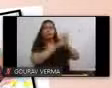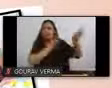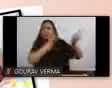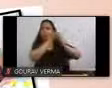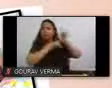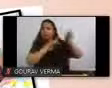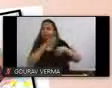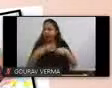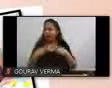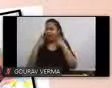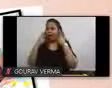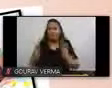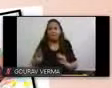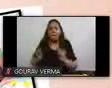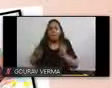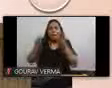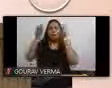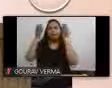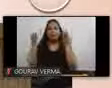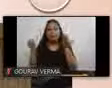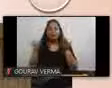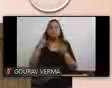Next.